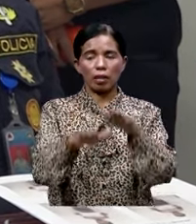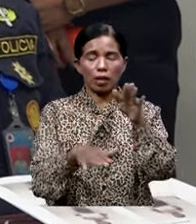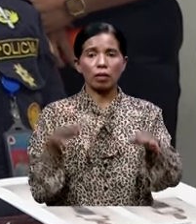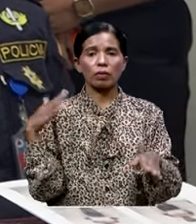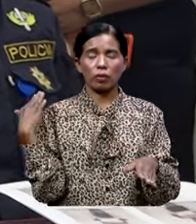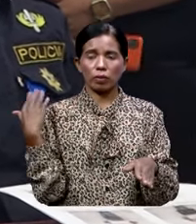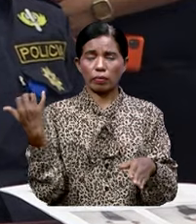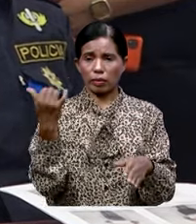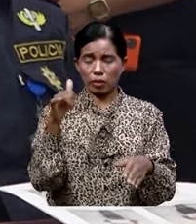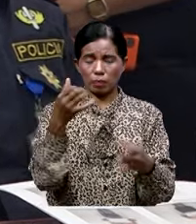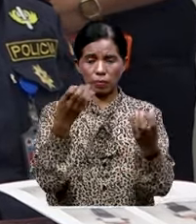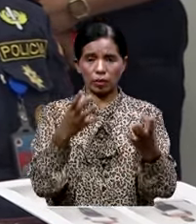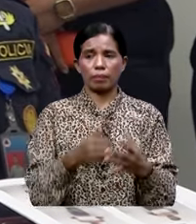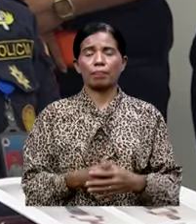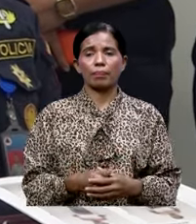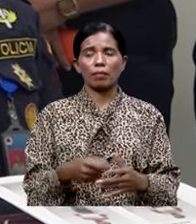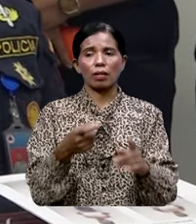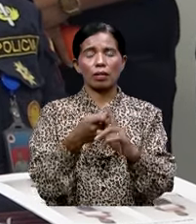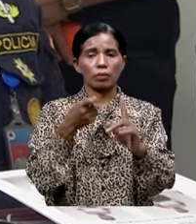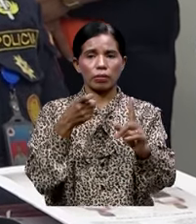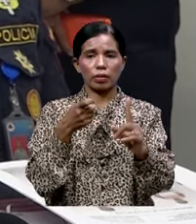maka ini kesan neng, mai si